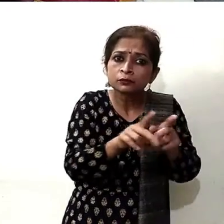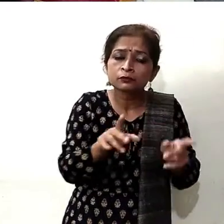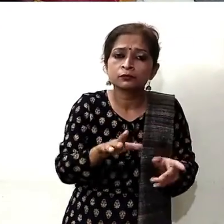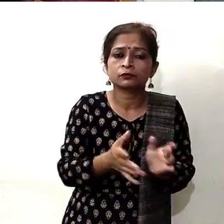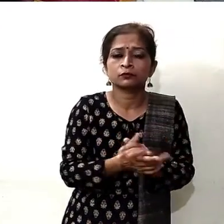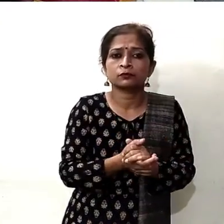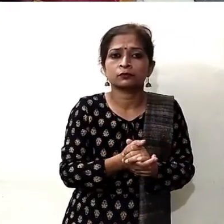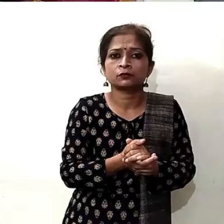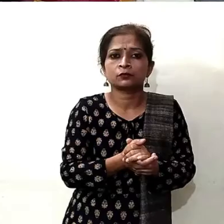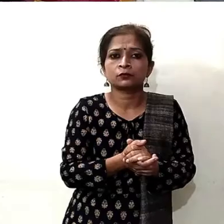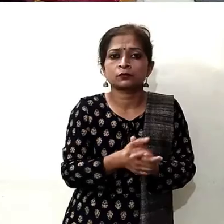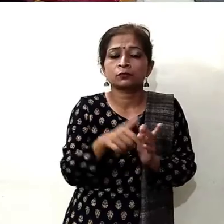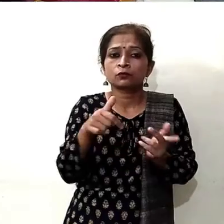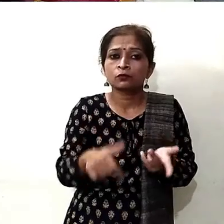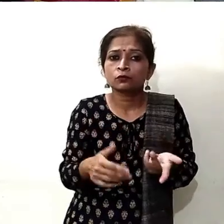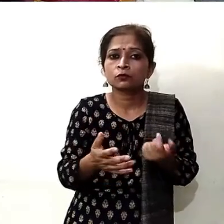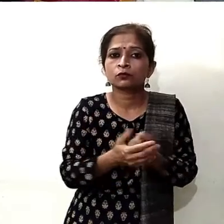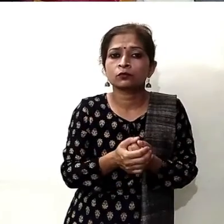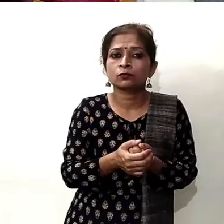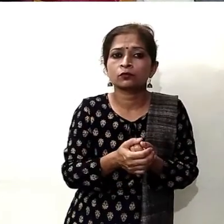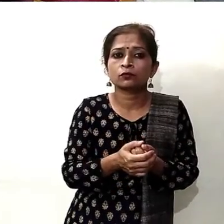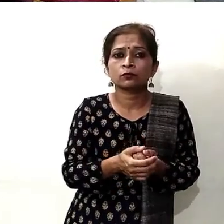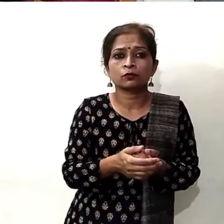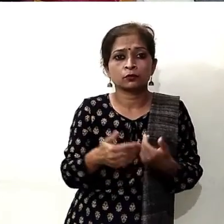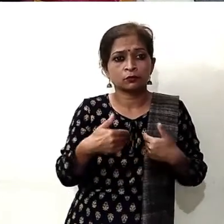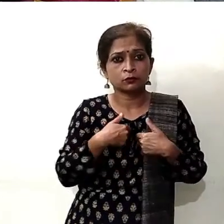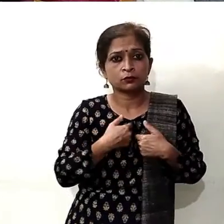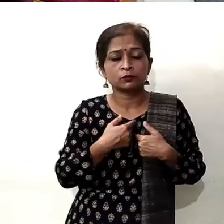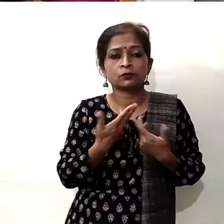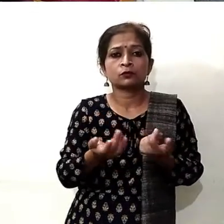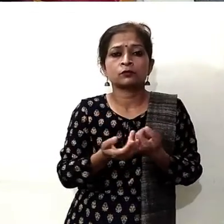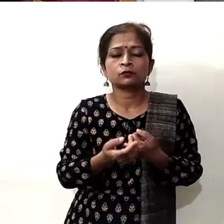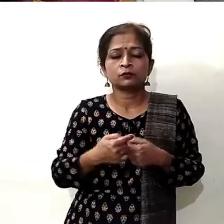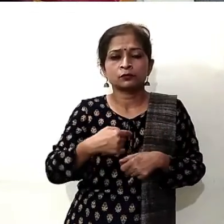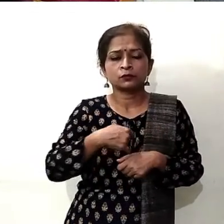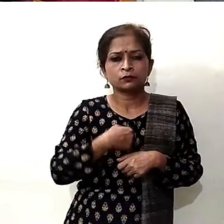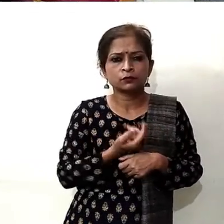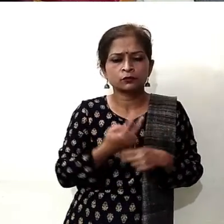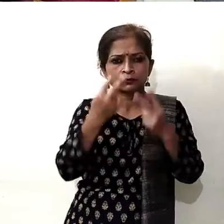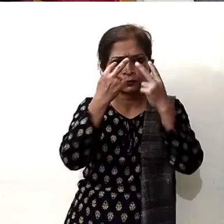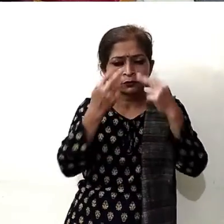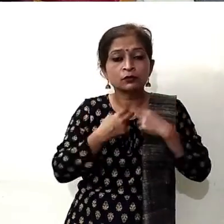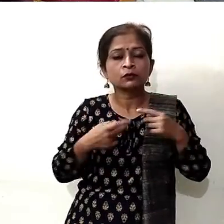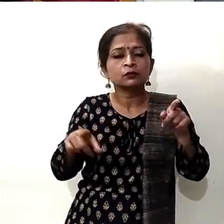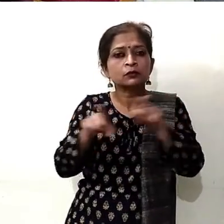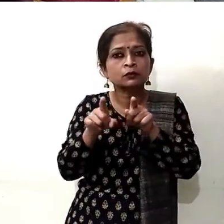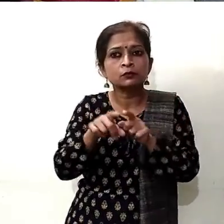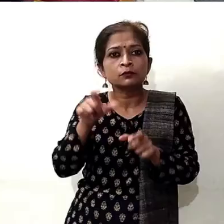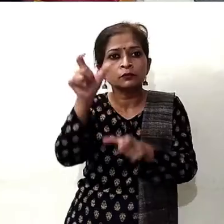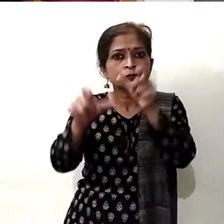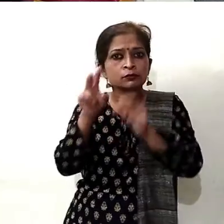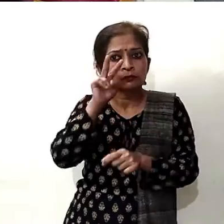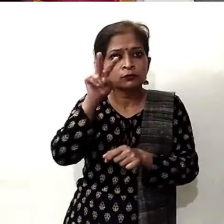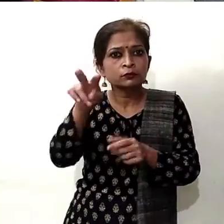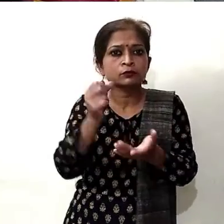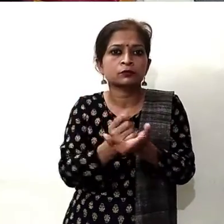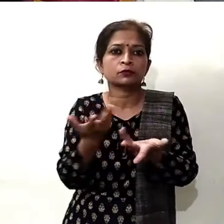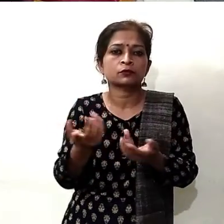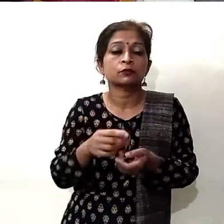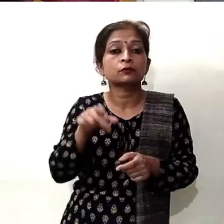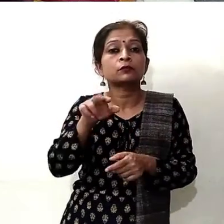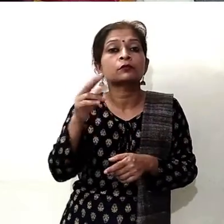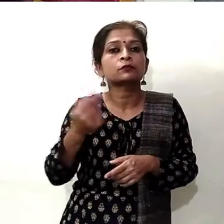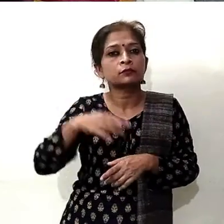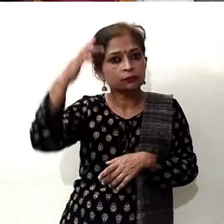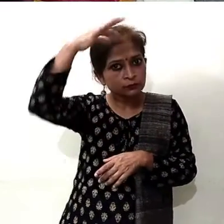आत्मवत सर्वभूतेषु, अपने जैसा सब में देखता है। सा पश्यन्ति पंडिता, वही है जो कि पंडित है, ऐसा जो देख लेता है। उसके और